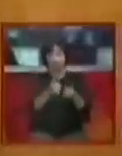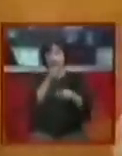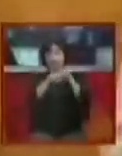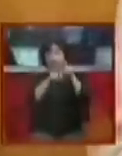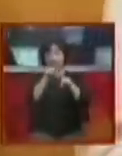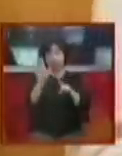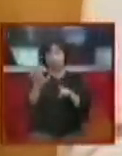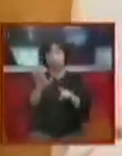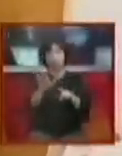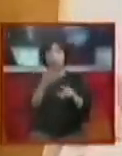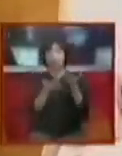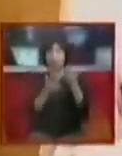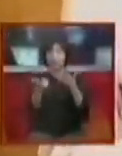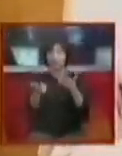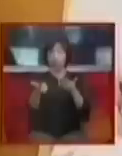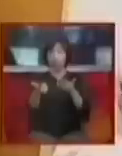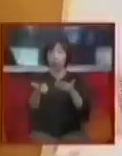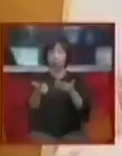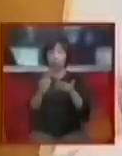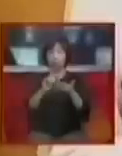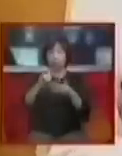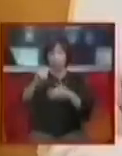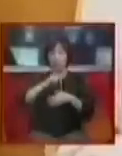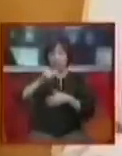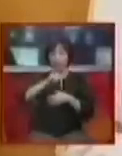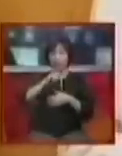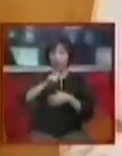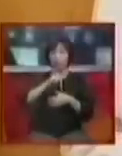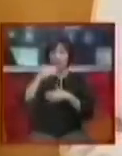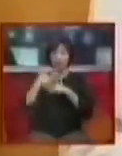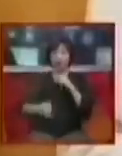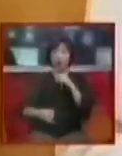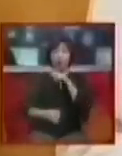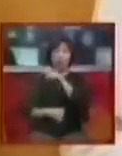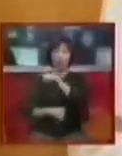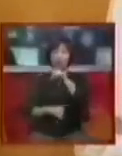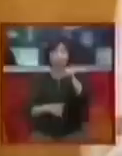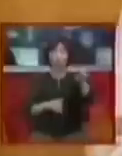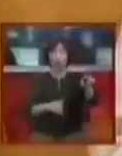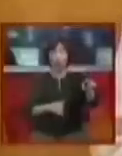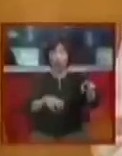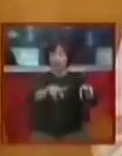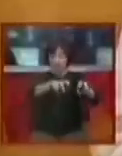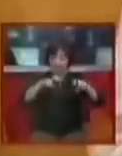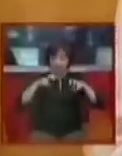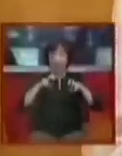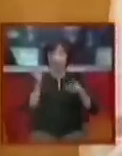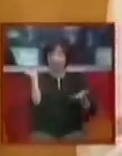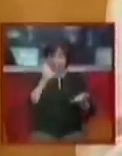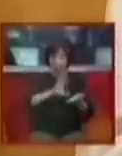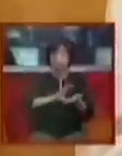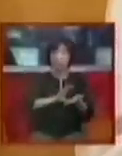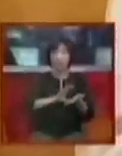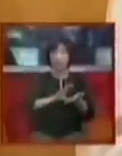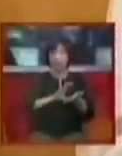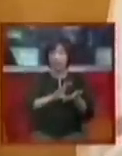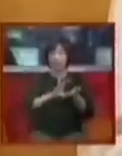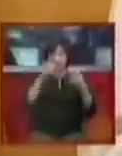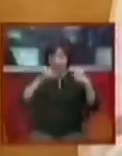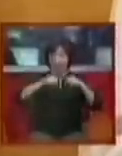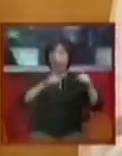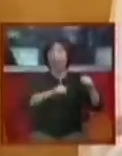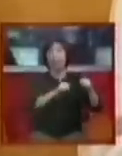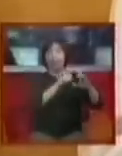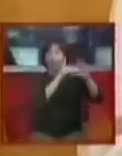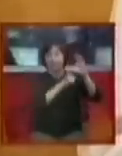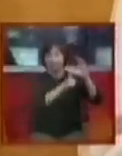makapupaglaon, magaya na kayo sa akin na tinatawag. Sabay-sabay pa tinatawag. Naganid na kapitalistang, kakuntsaba o